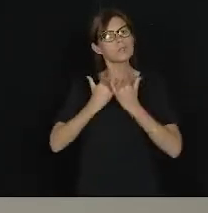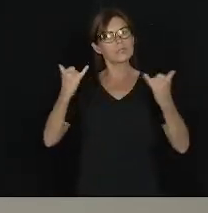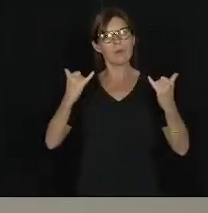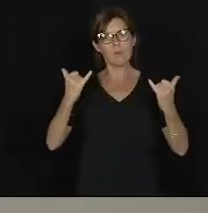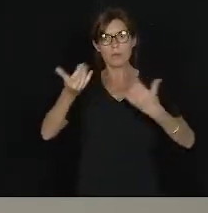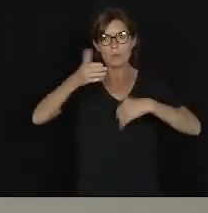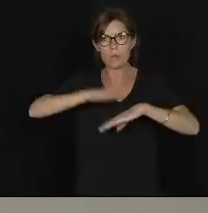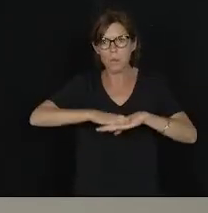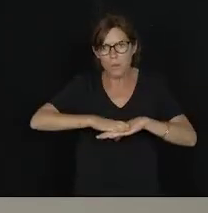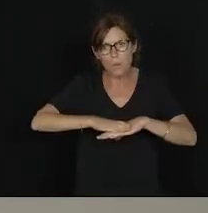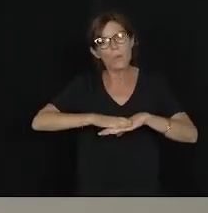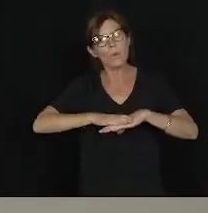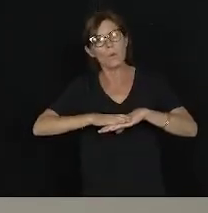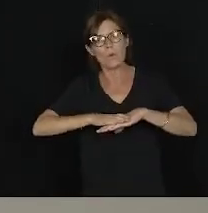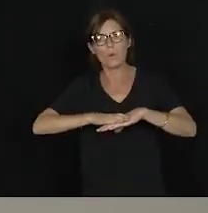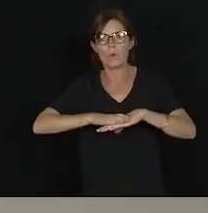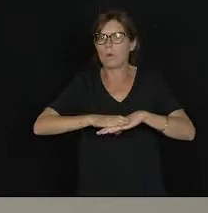que